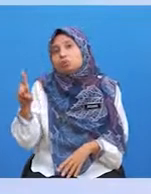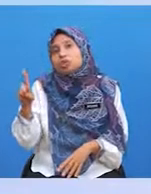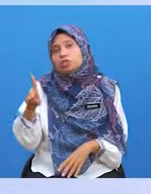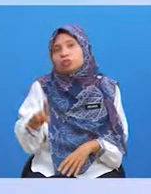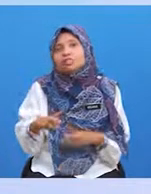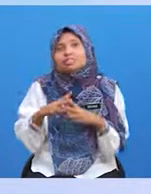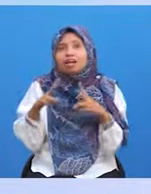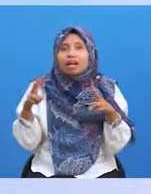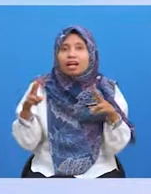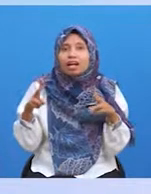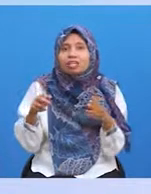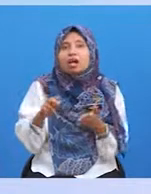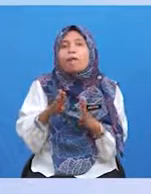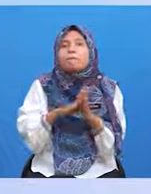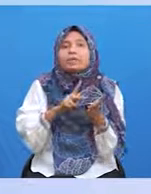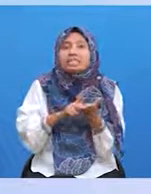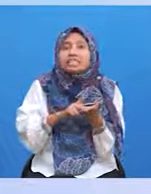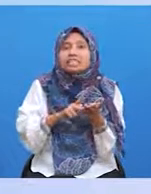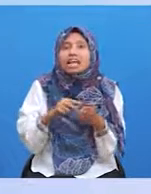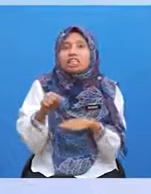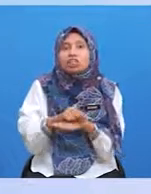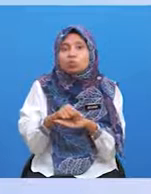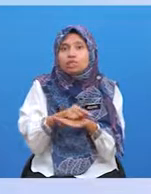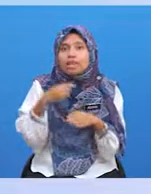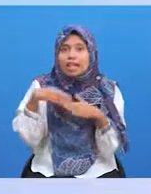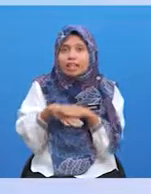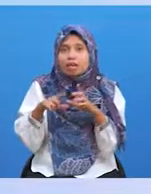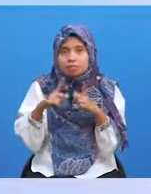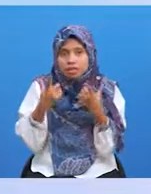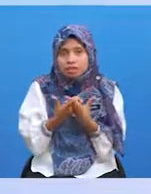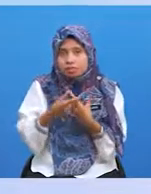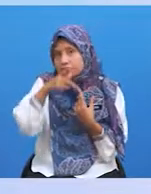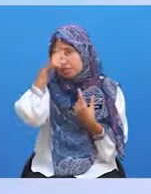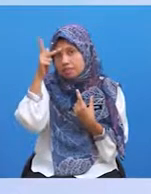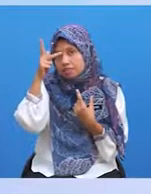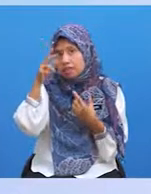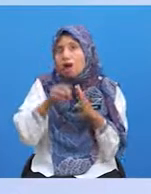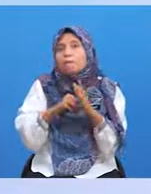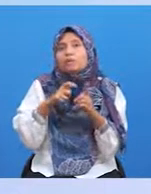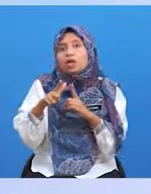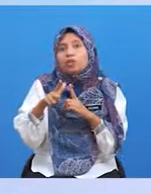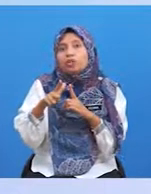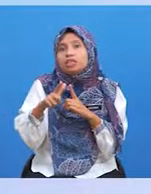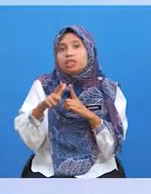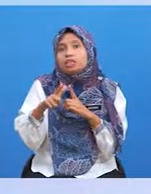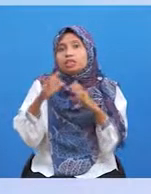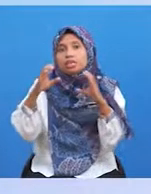PAK 21 sangat berkesan digunakan dalam kelas kerana melalui